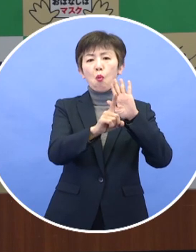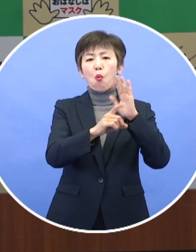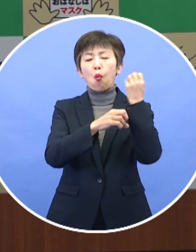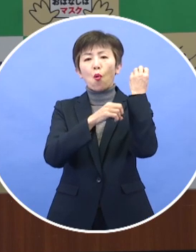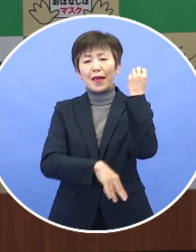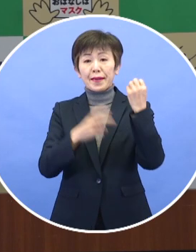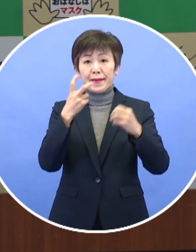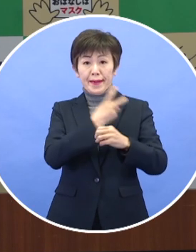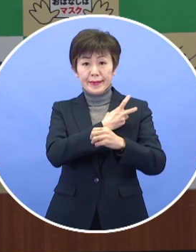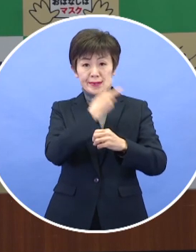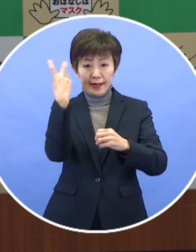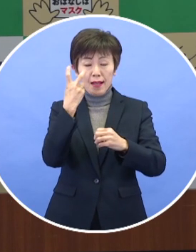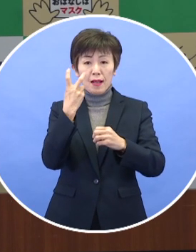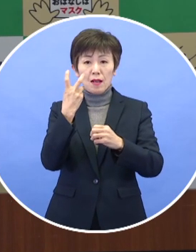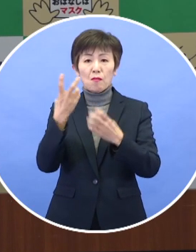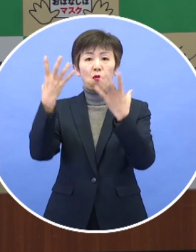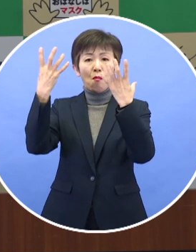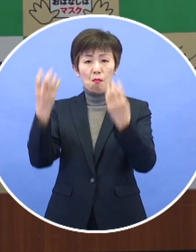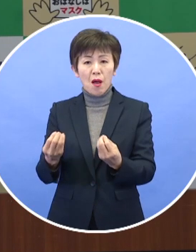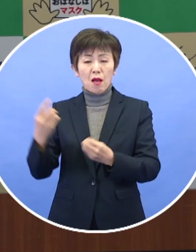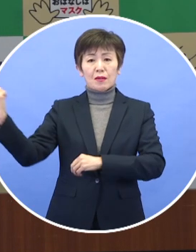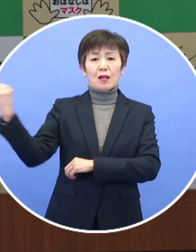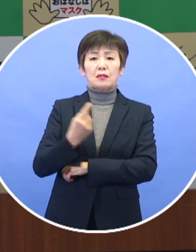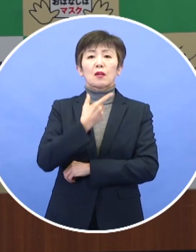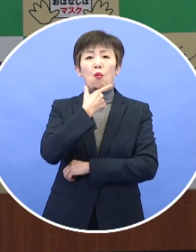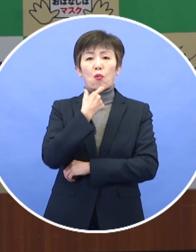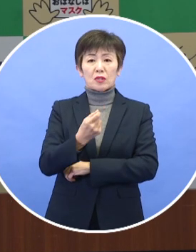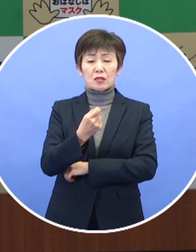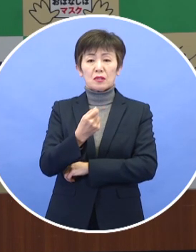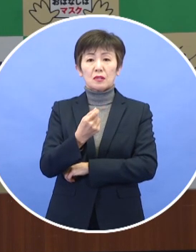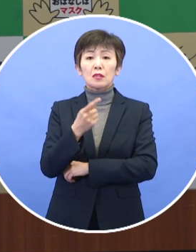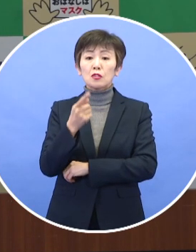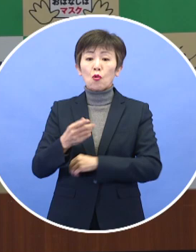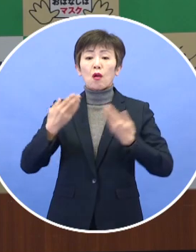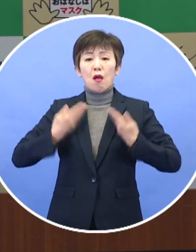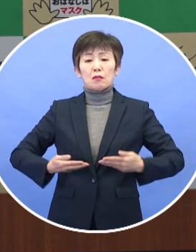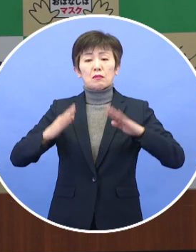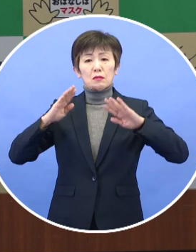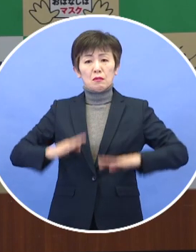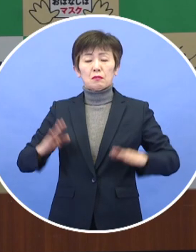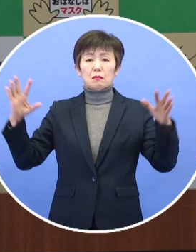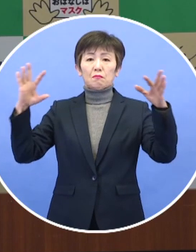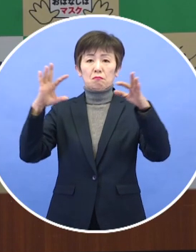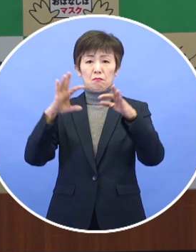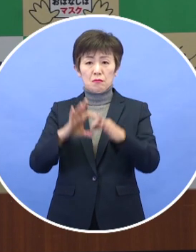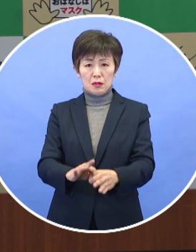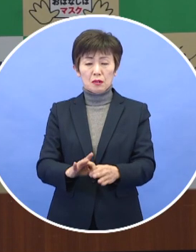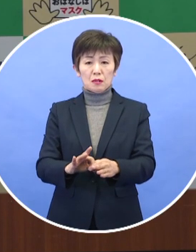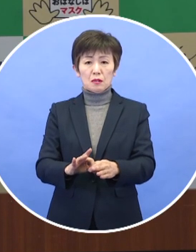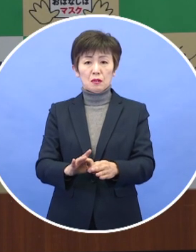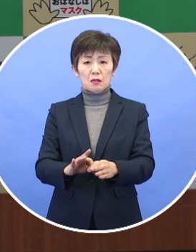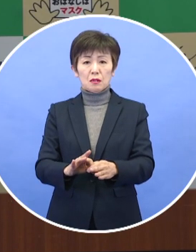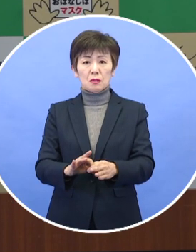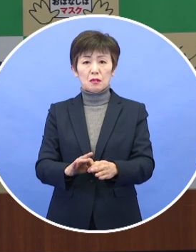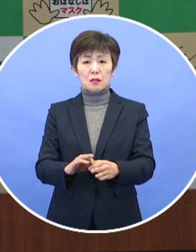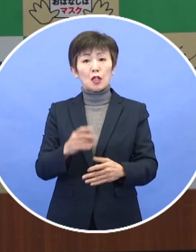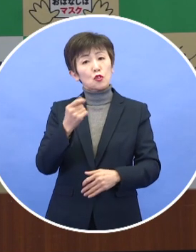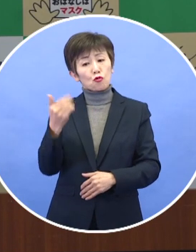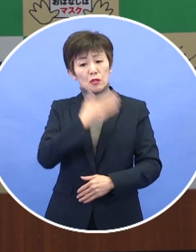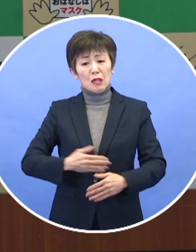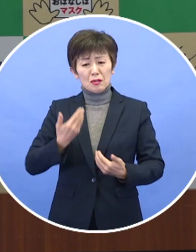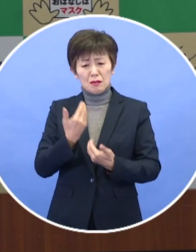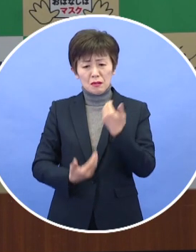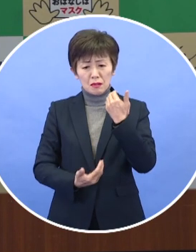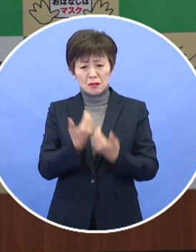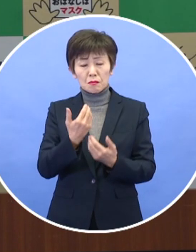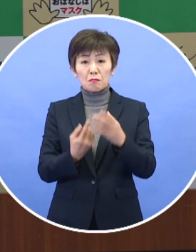ですね、やっていただく、それがお互いに安心安全につながるというふうに考えております。それから少しでも体調不良を感じ